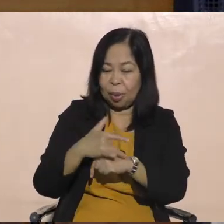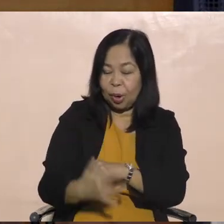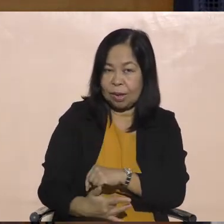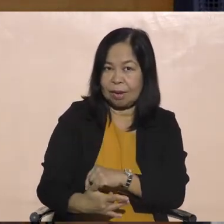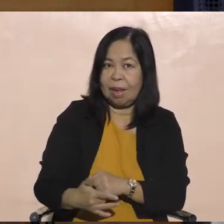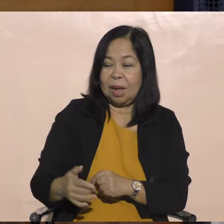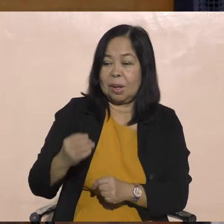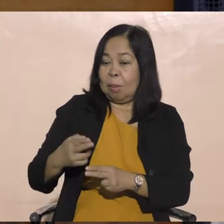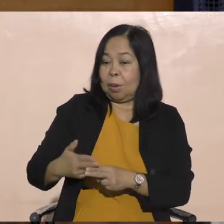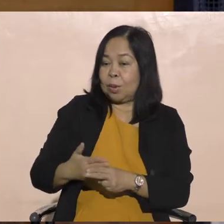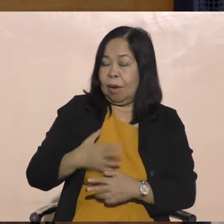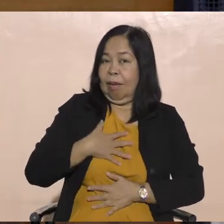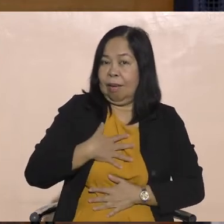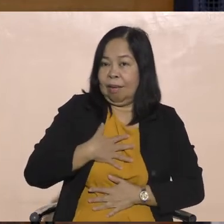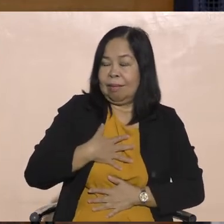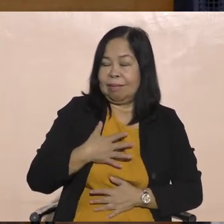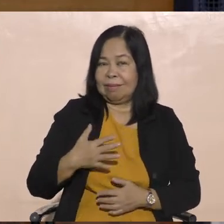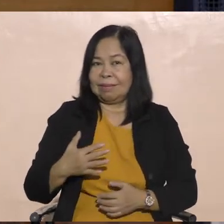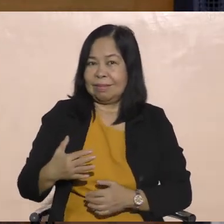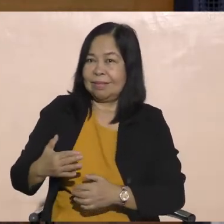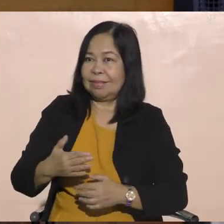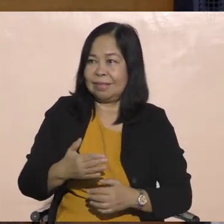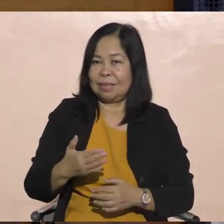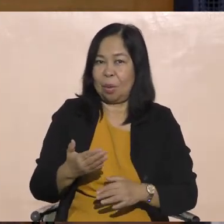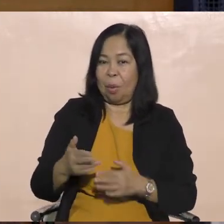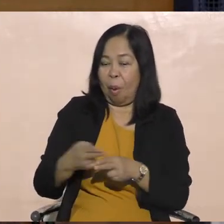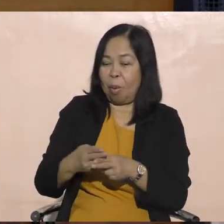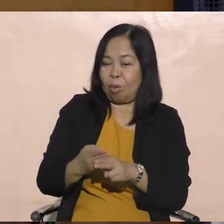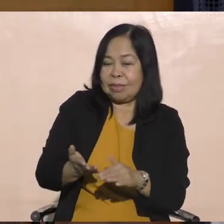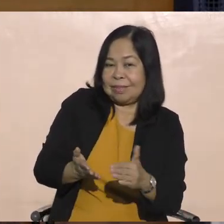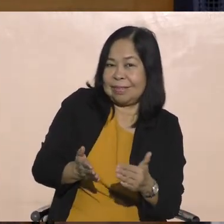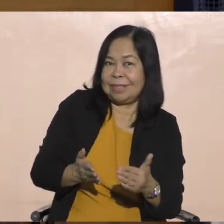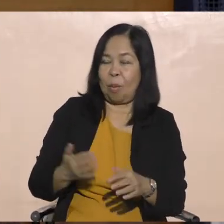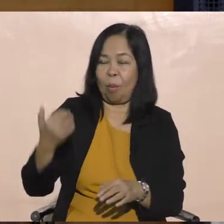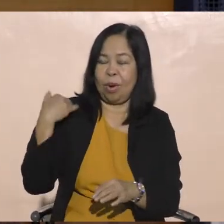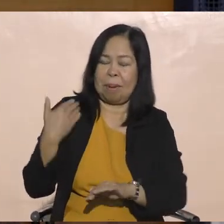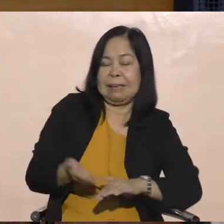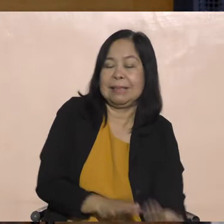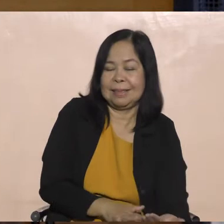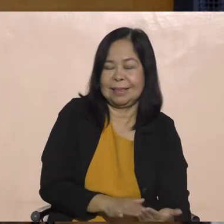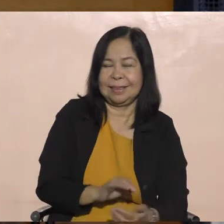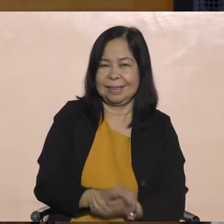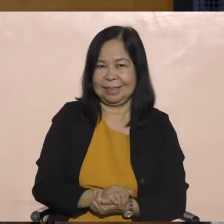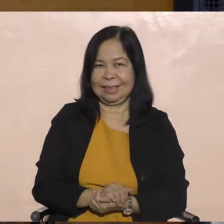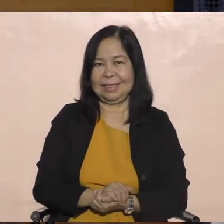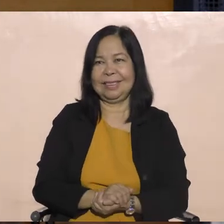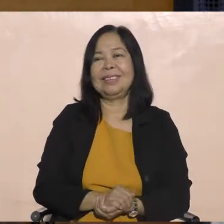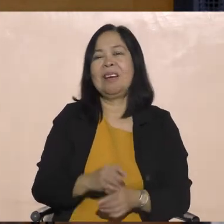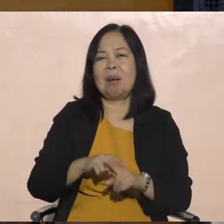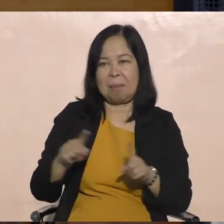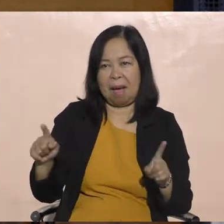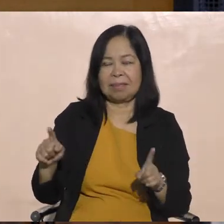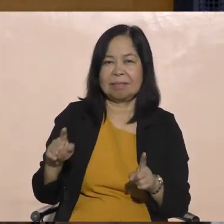You know what? That seems to be the right thing. Di ba? Murag, mo'n tato yung sakto mga kaigsunan. But let me tell you,